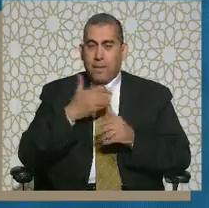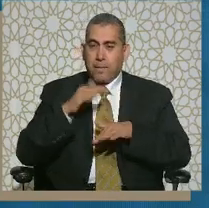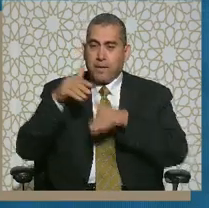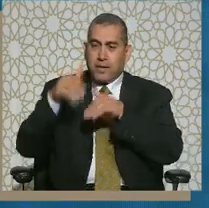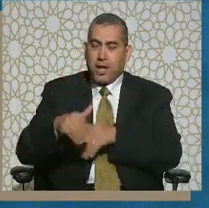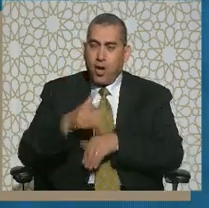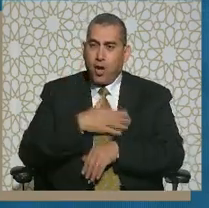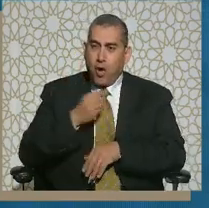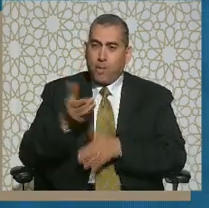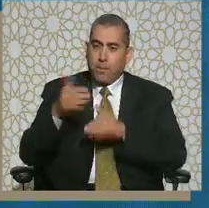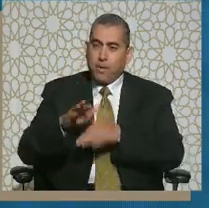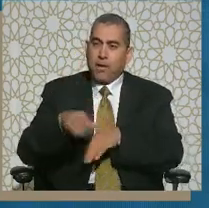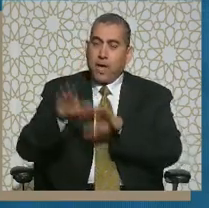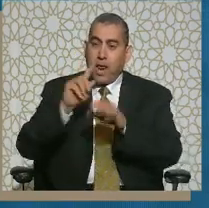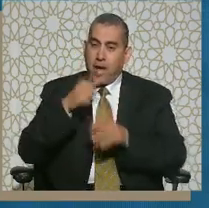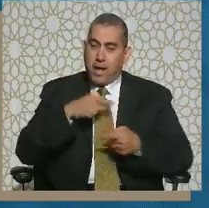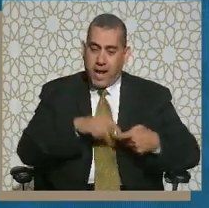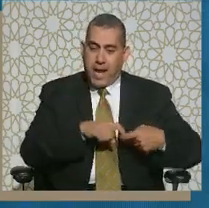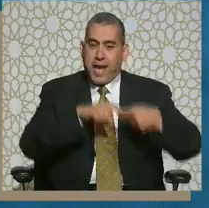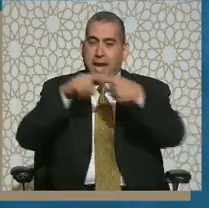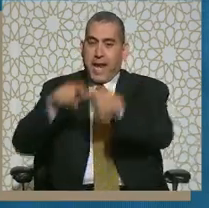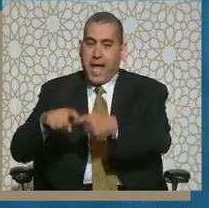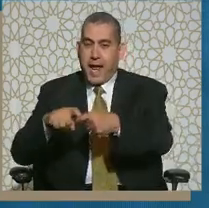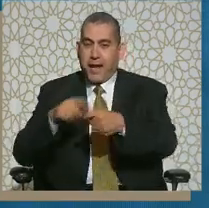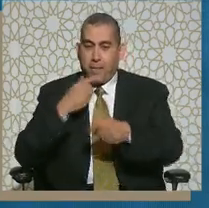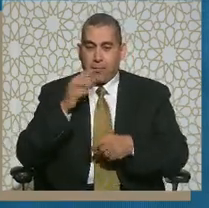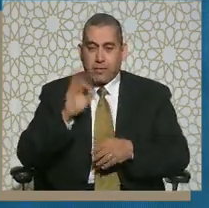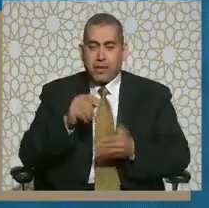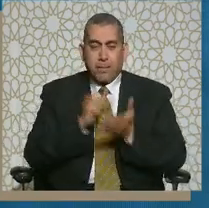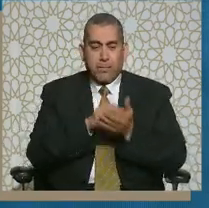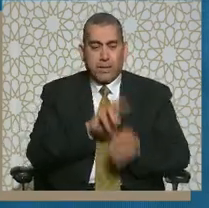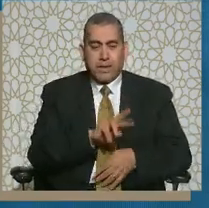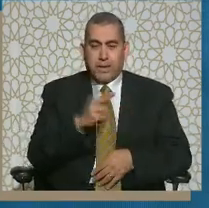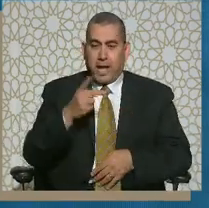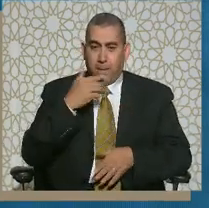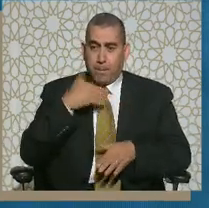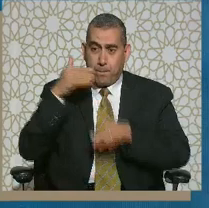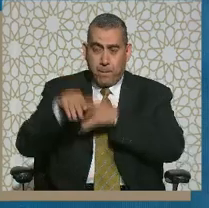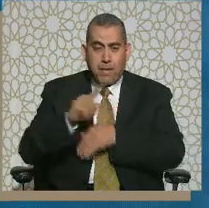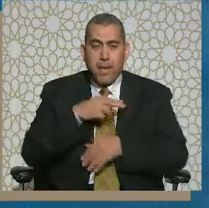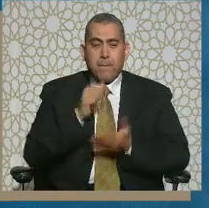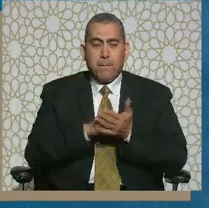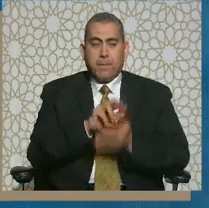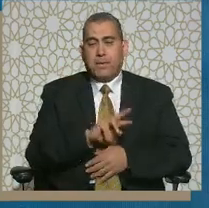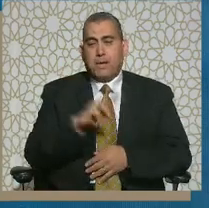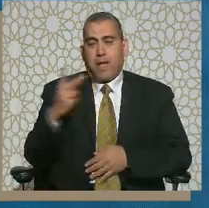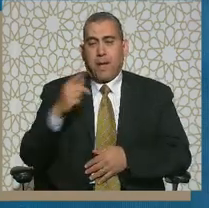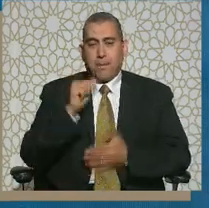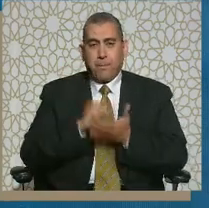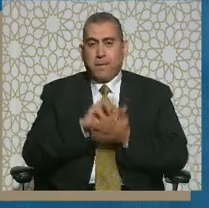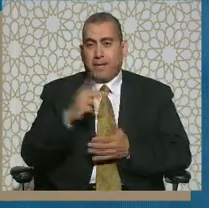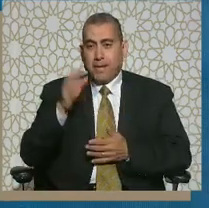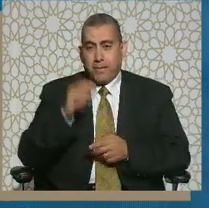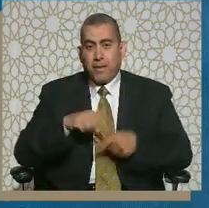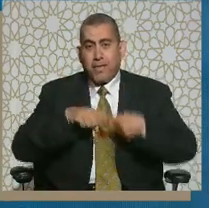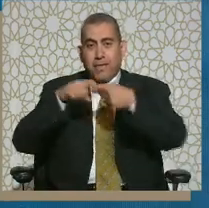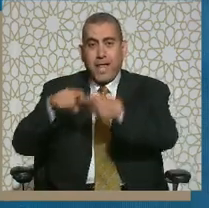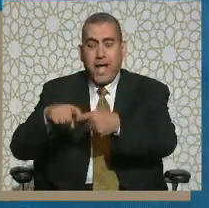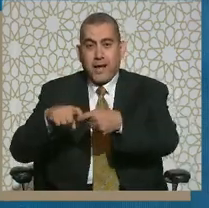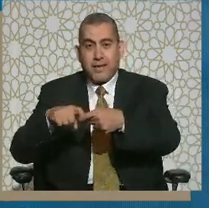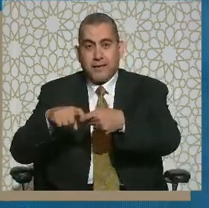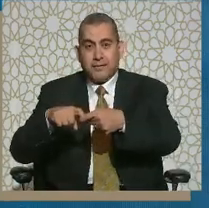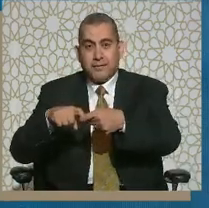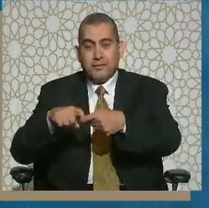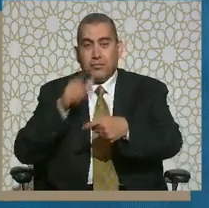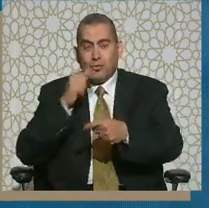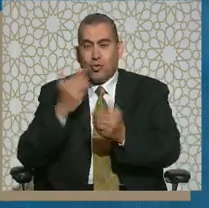معنى الفقد الى معنى الانتقال ان هم اصبحوا رموز وقيم في حياتك اللي انتقلوا ان هم